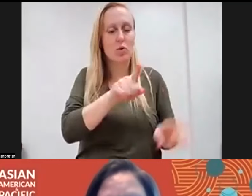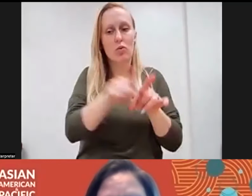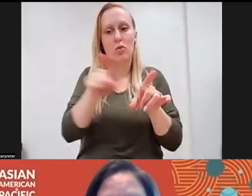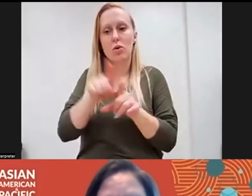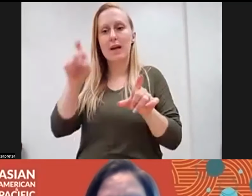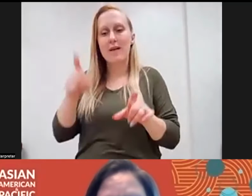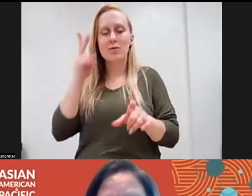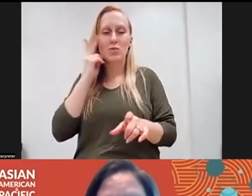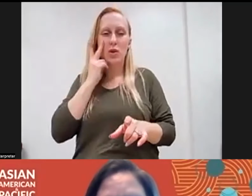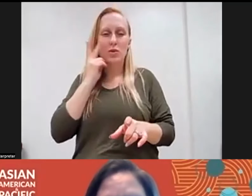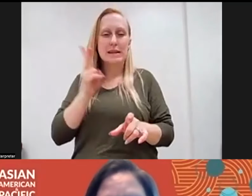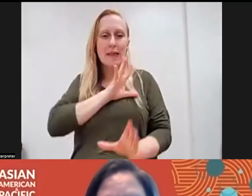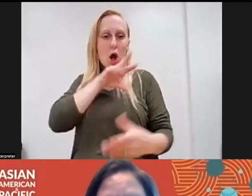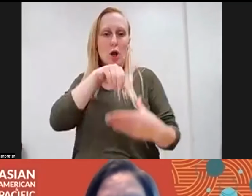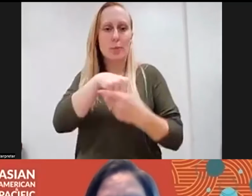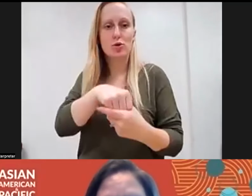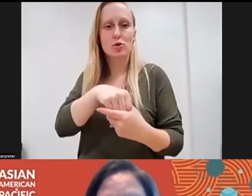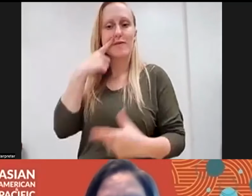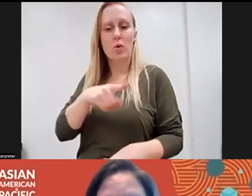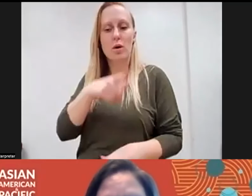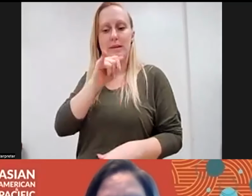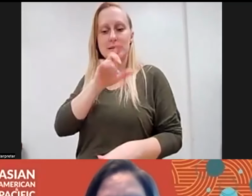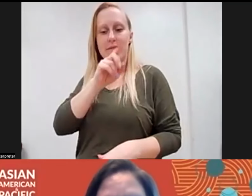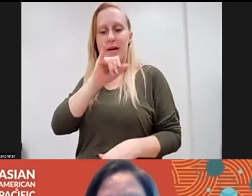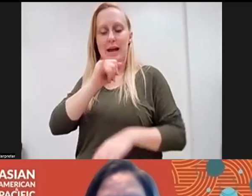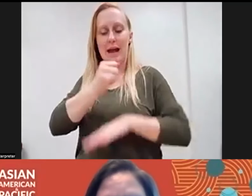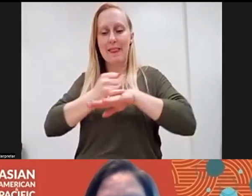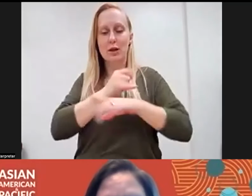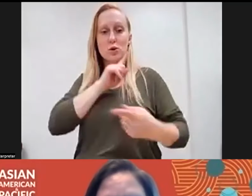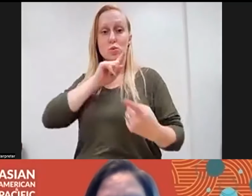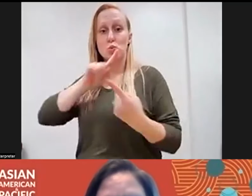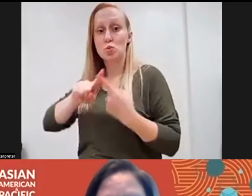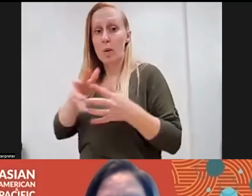كنت أعمل في علم النفس الإكلينيكي في